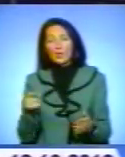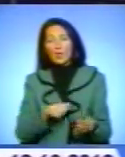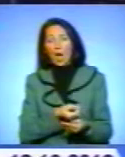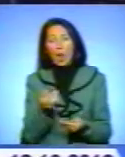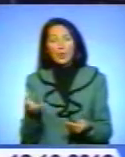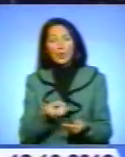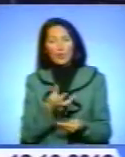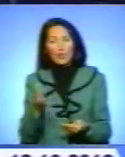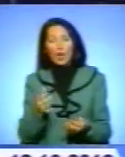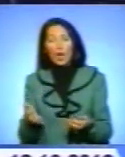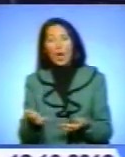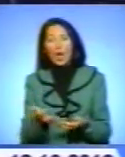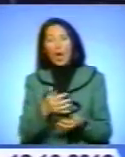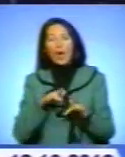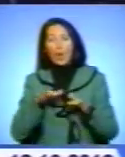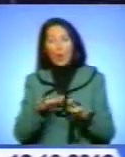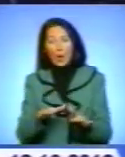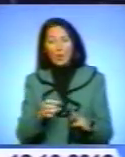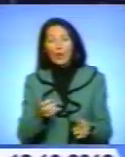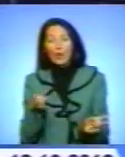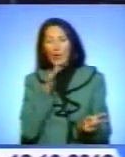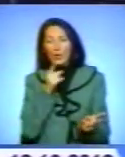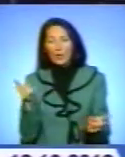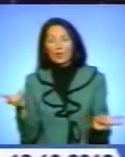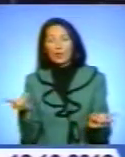період найбільшої потреби у коштах.